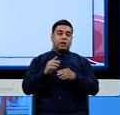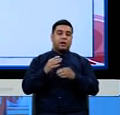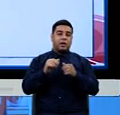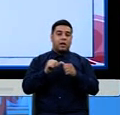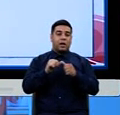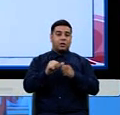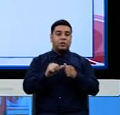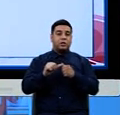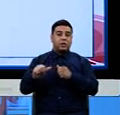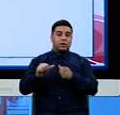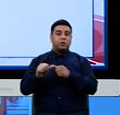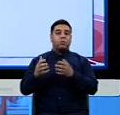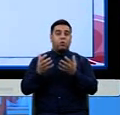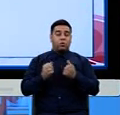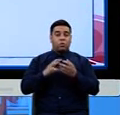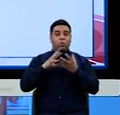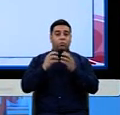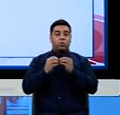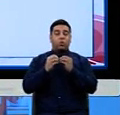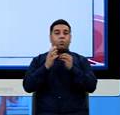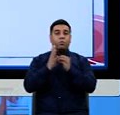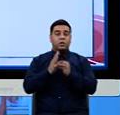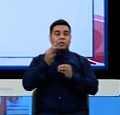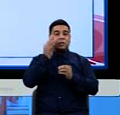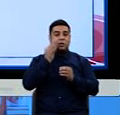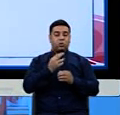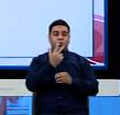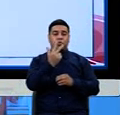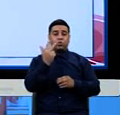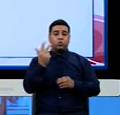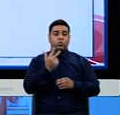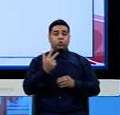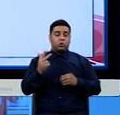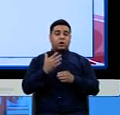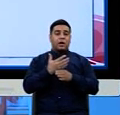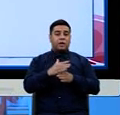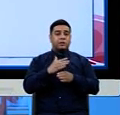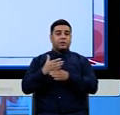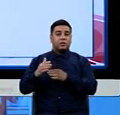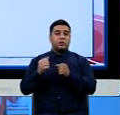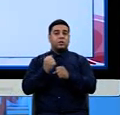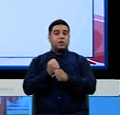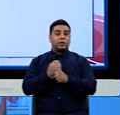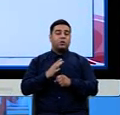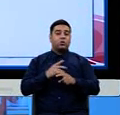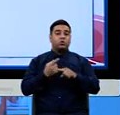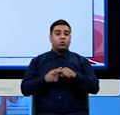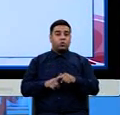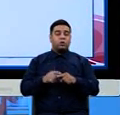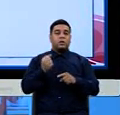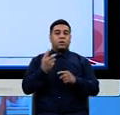ajratib olamiz. 15 ta shirinlikni biz 3 ta 3 tadan qilib ajratdik. Nechta guruh hosil